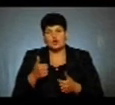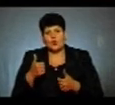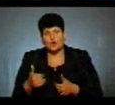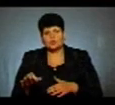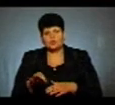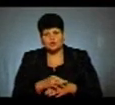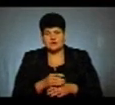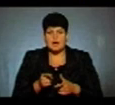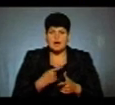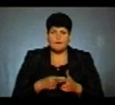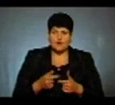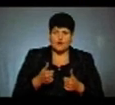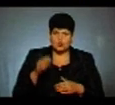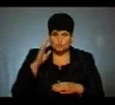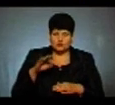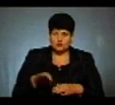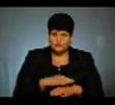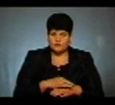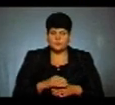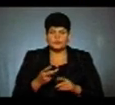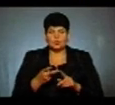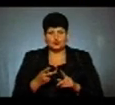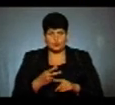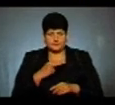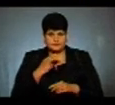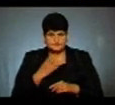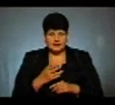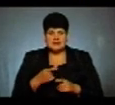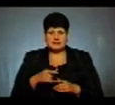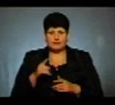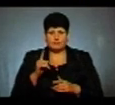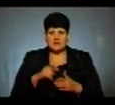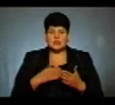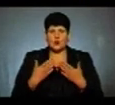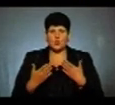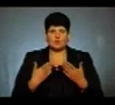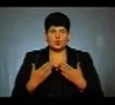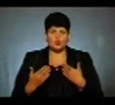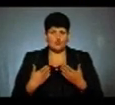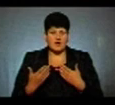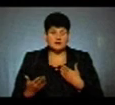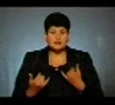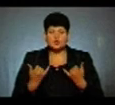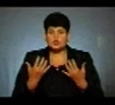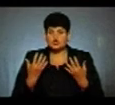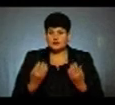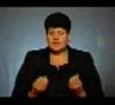хорошим чоловіком. Друге, на що звертається увага, це на вміння комунікувати. На сьогоднішній